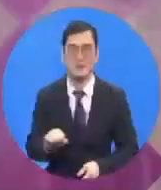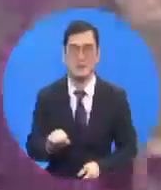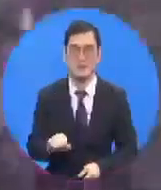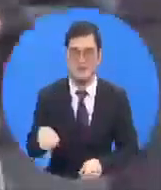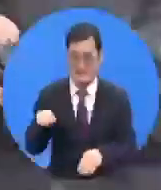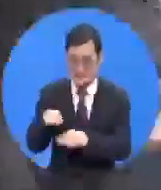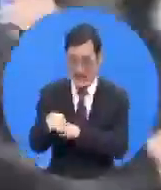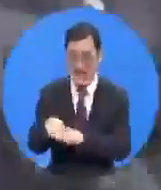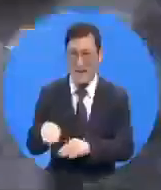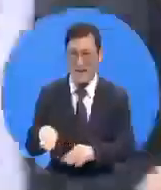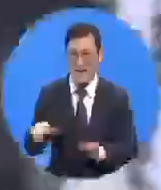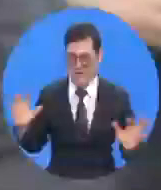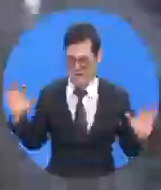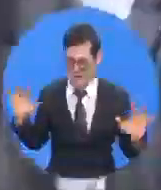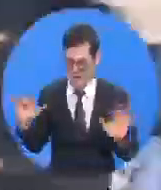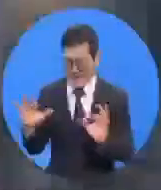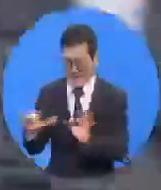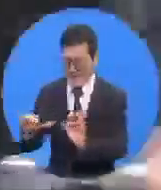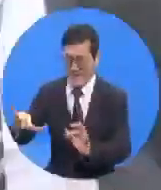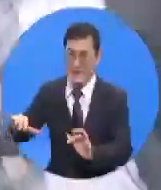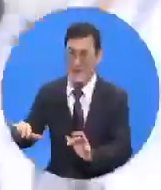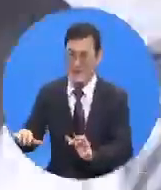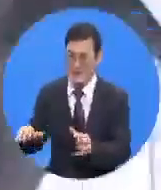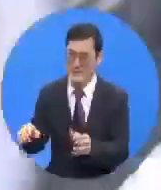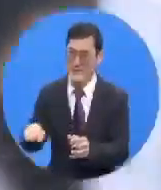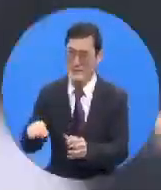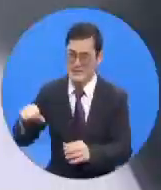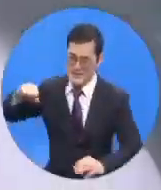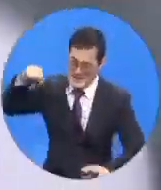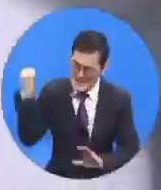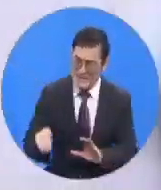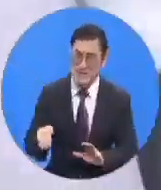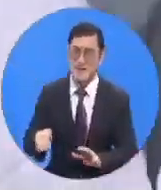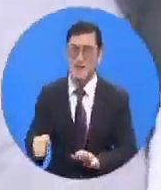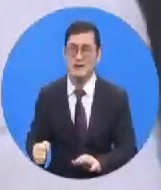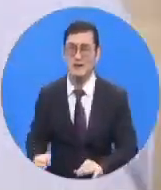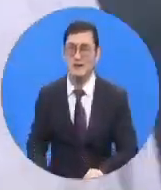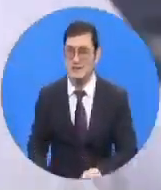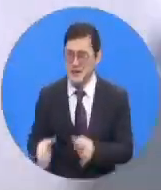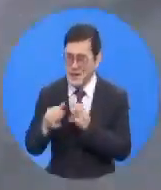굉장히 거칠게 항의하는 모습 보는데 지금 저 모습은 양부가